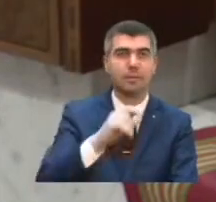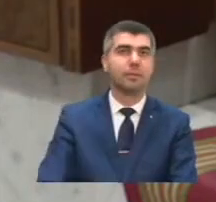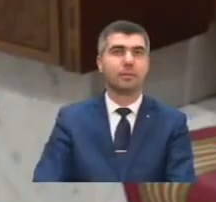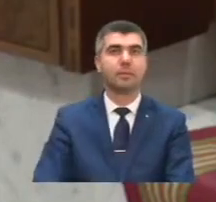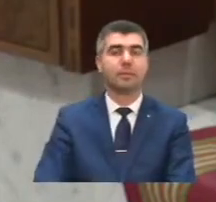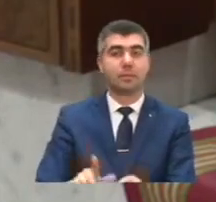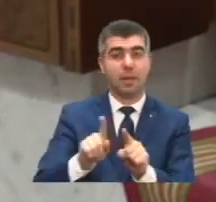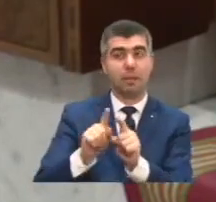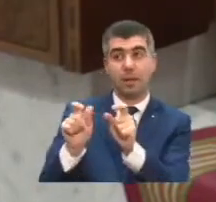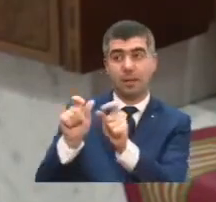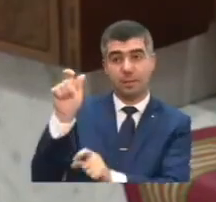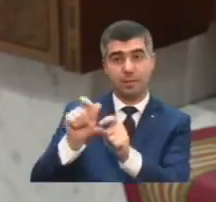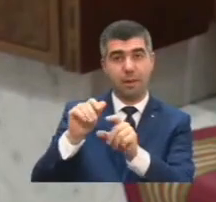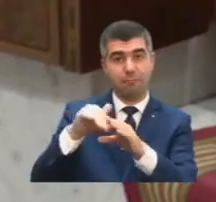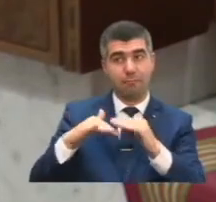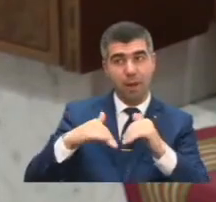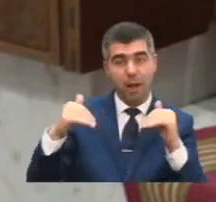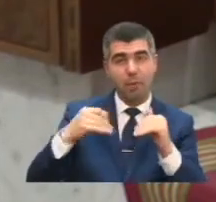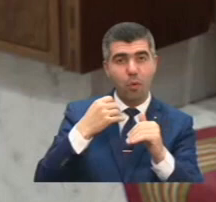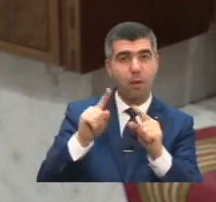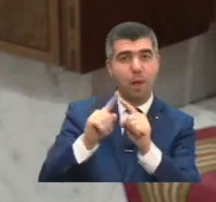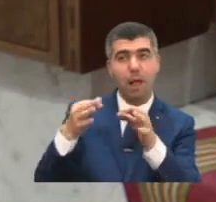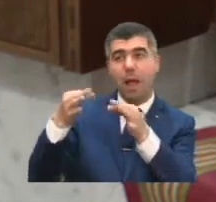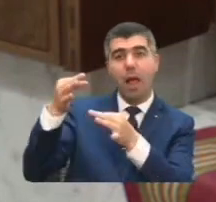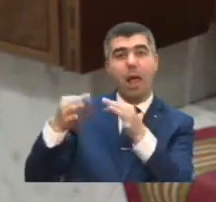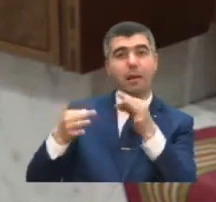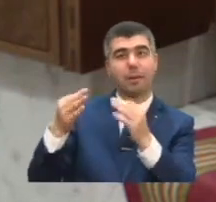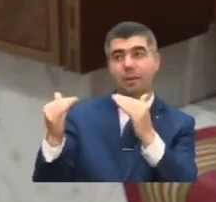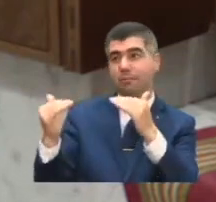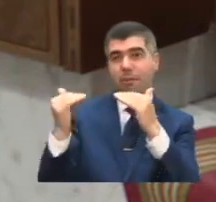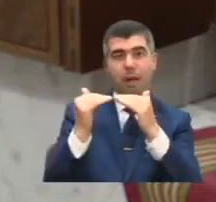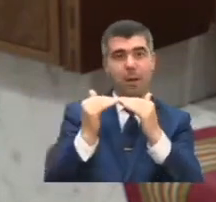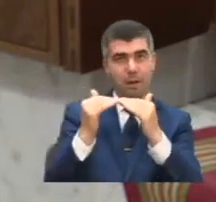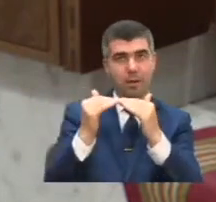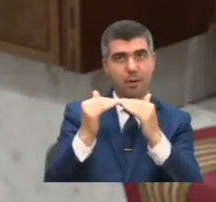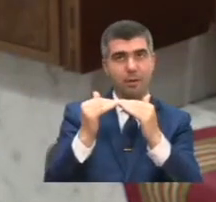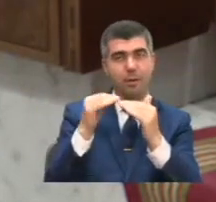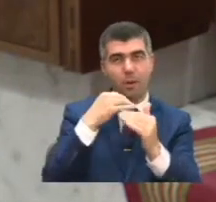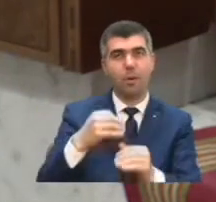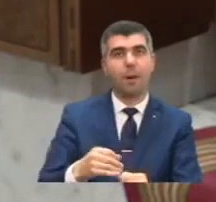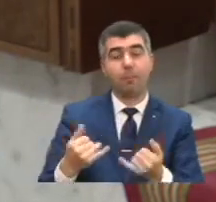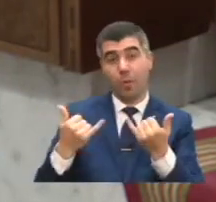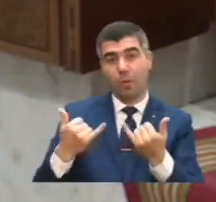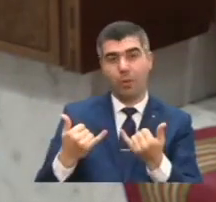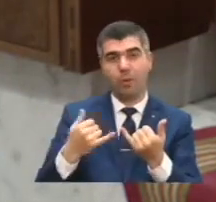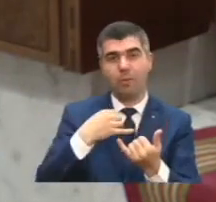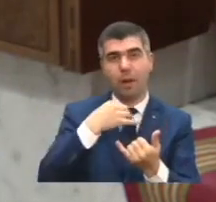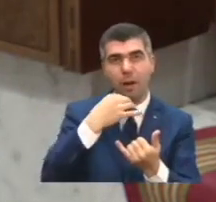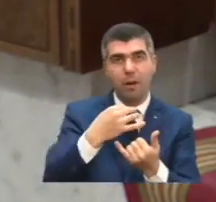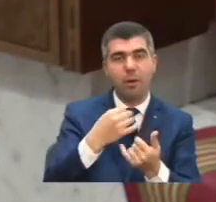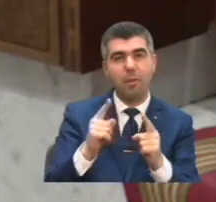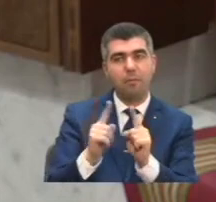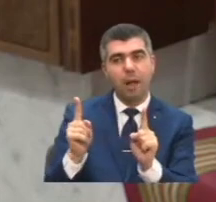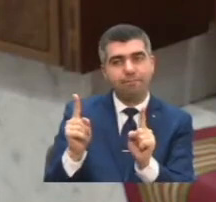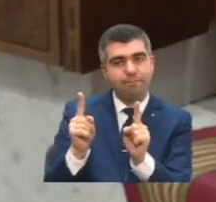العداله المجاليه. العداله المجاليه تقتضي وضع مؤشرات. دابا انا ديما تنتكلم على هذا ديال تقليص